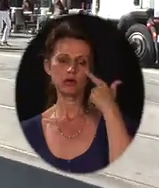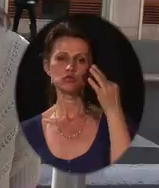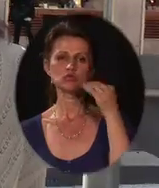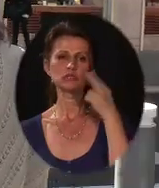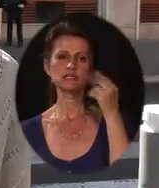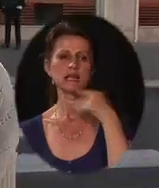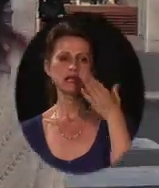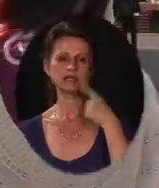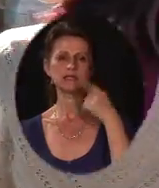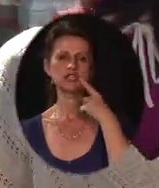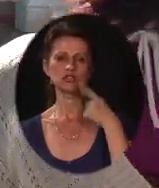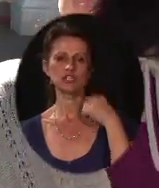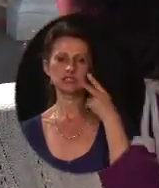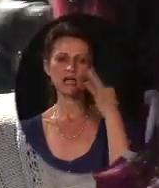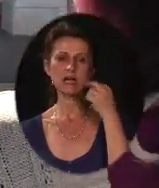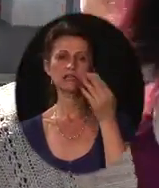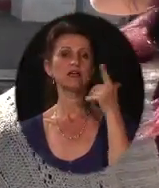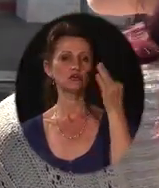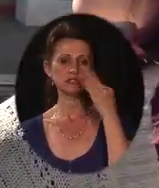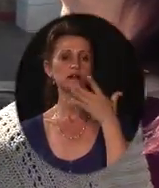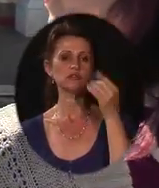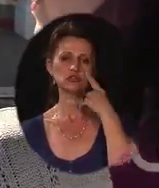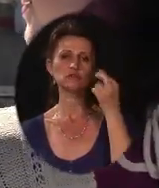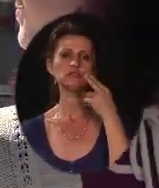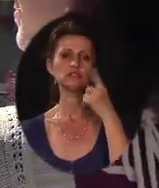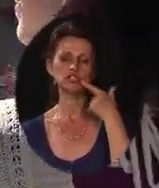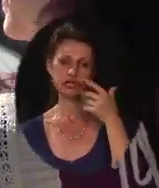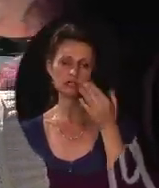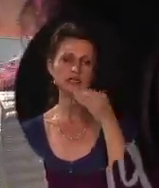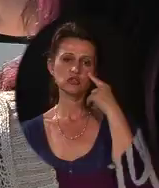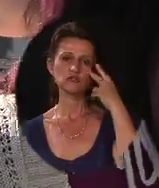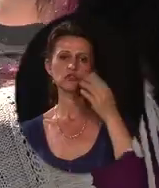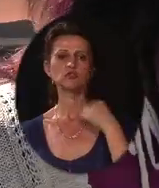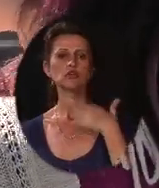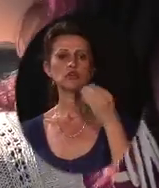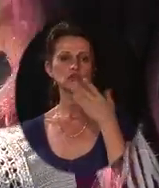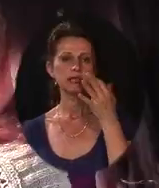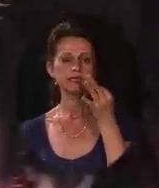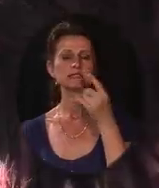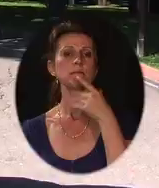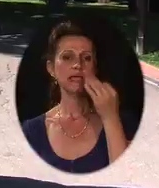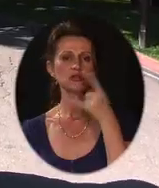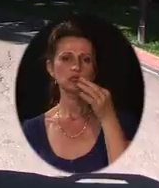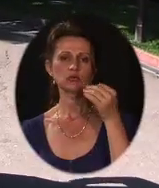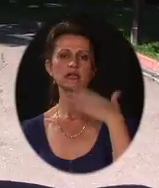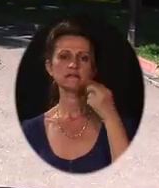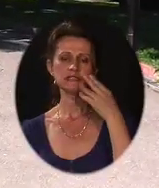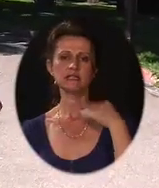son qui l'alerte des dangers qui arrivent. Elle aussi, à force de vigilance, est devenue une experte pour éviter les dangers de la rue.